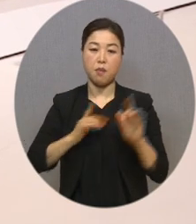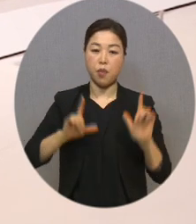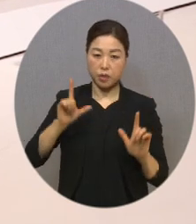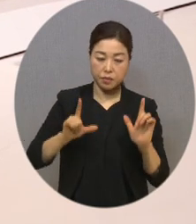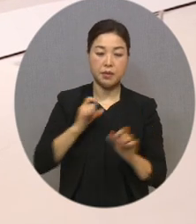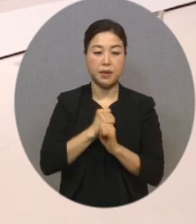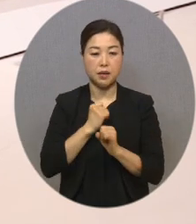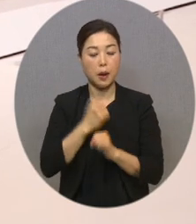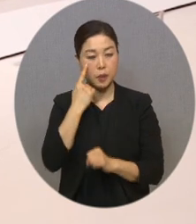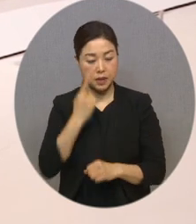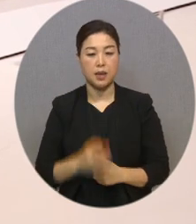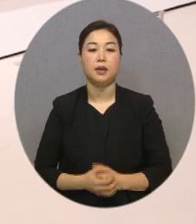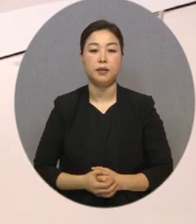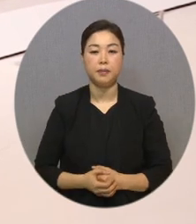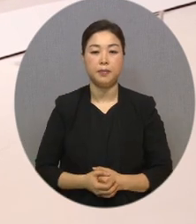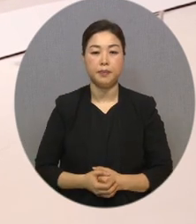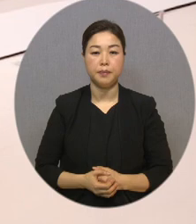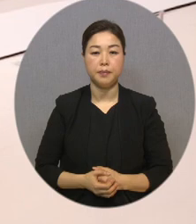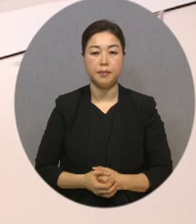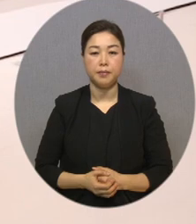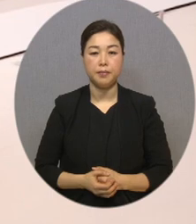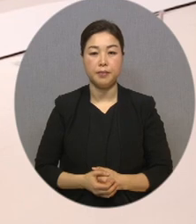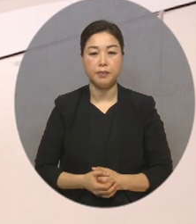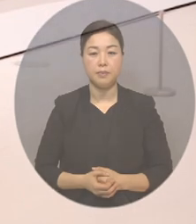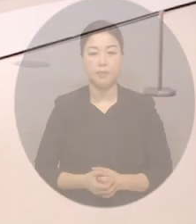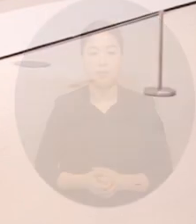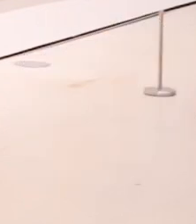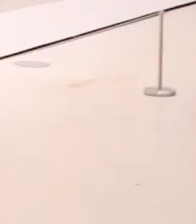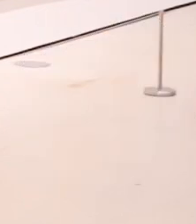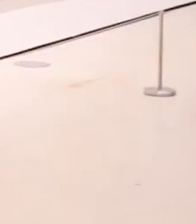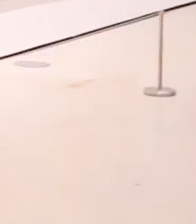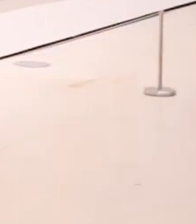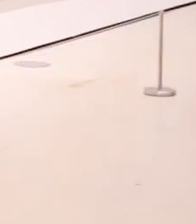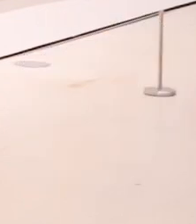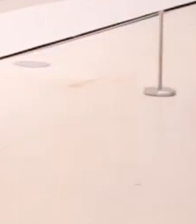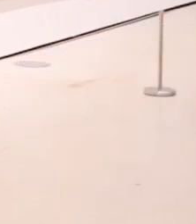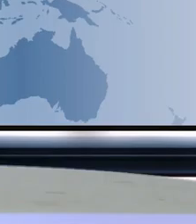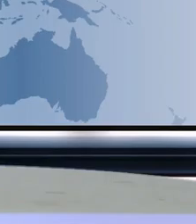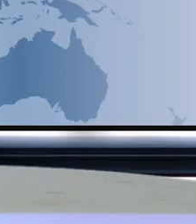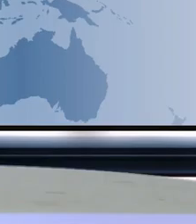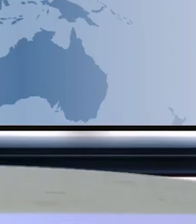만들어가는 건 어떨까요? 복지TV 뉴스 정유정입니다.